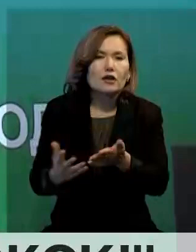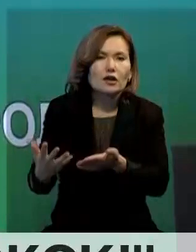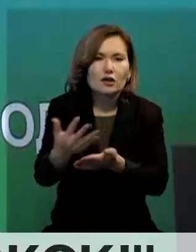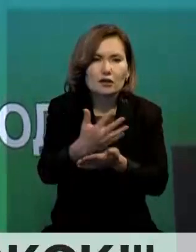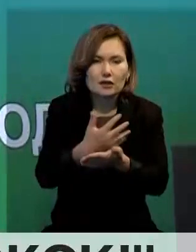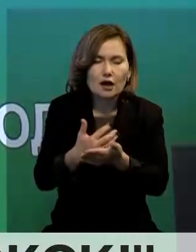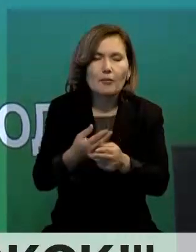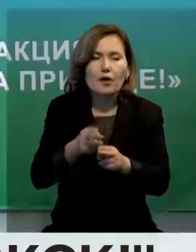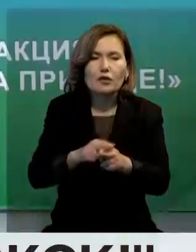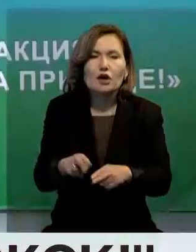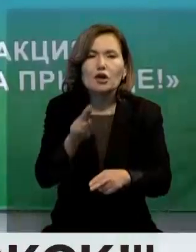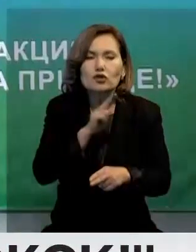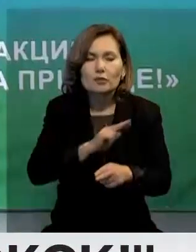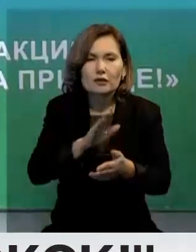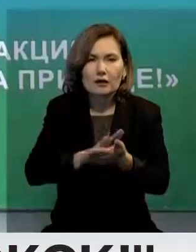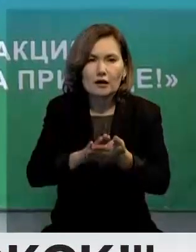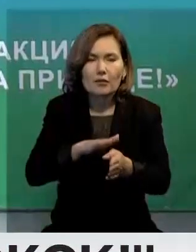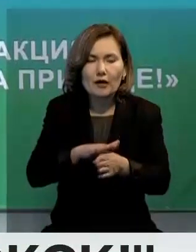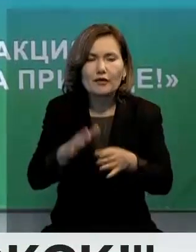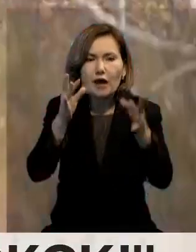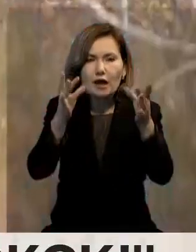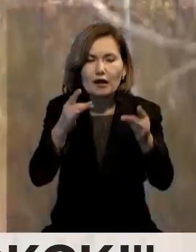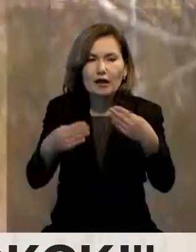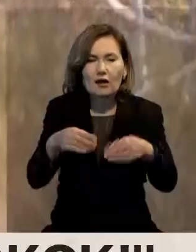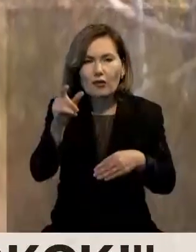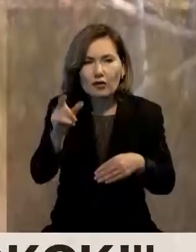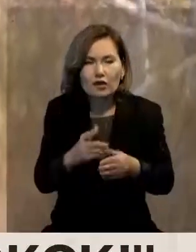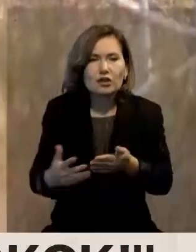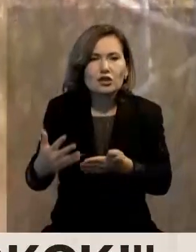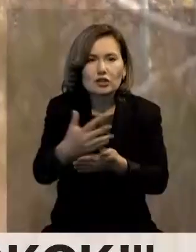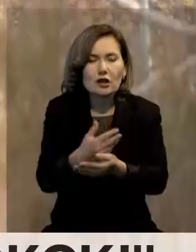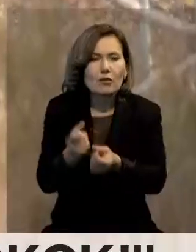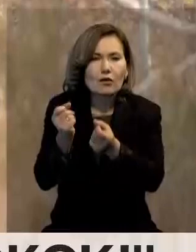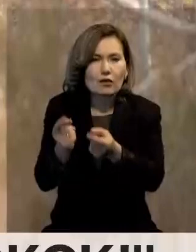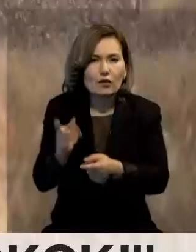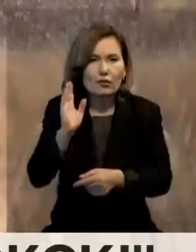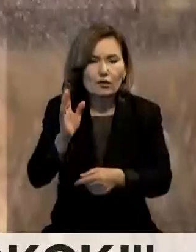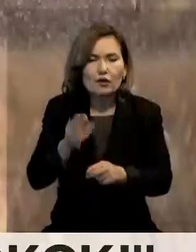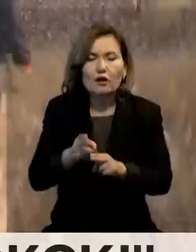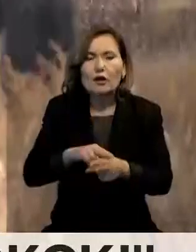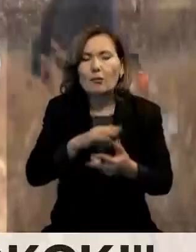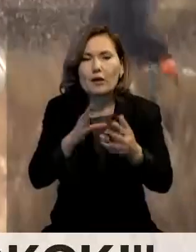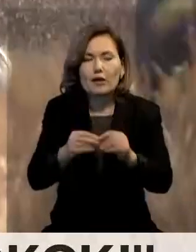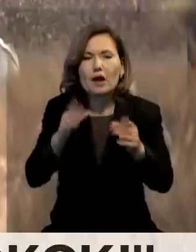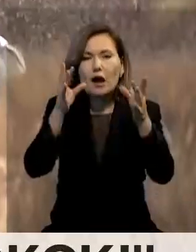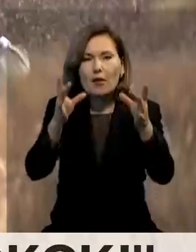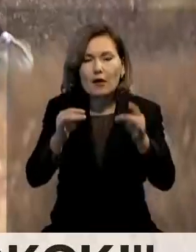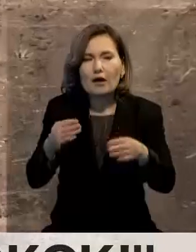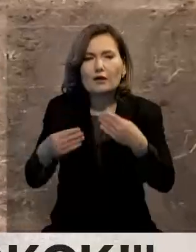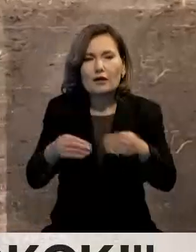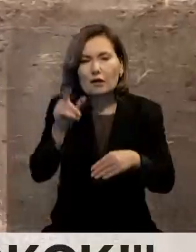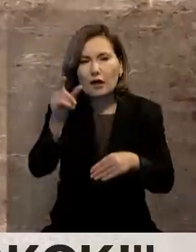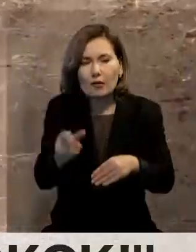полигоннан орманның ішіне ұшып жатқан полиэтилендерді жинау үшін шықтық. Дамыған мемлекеттер үлгісімен елімізде полиэтилен қолданысын кезең-кезеңмен